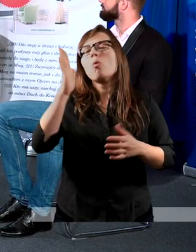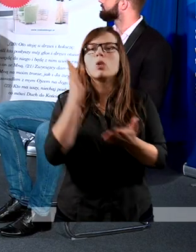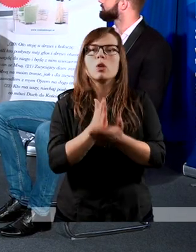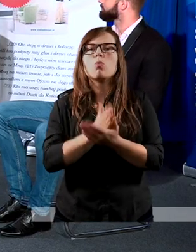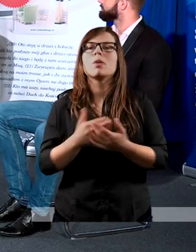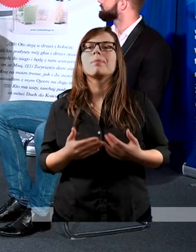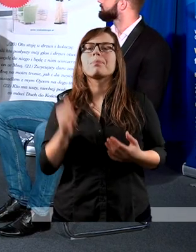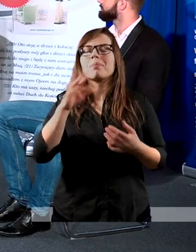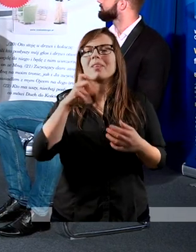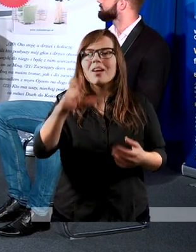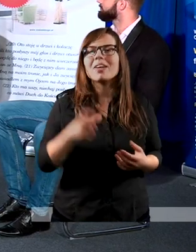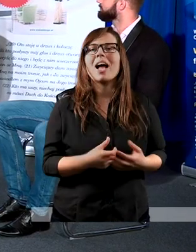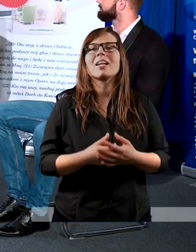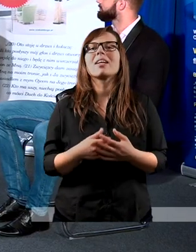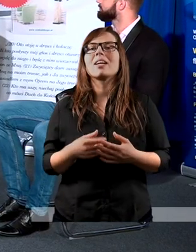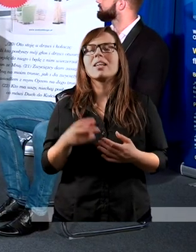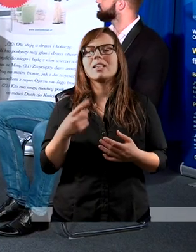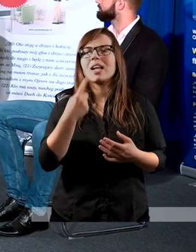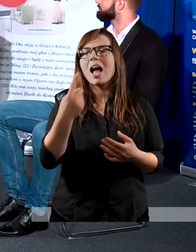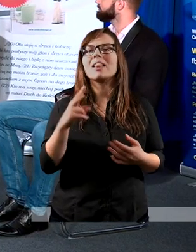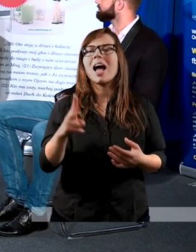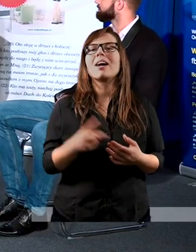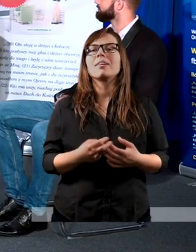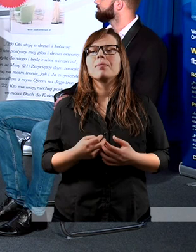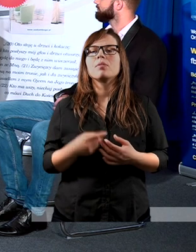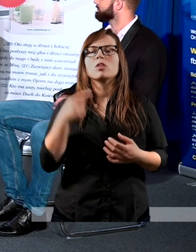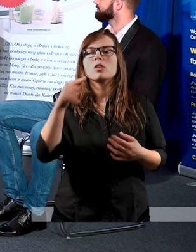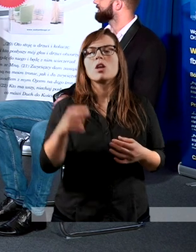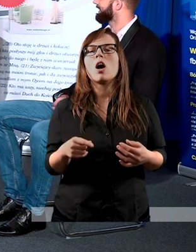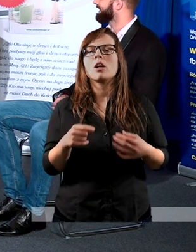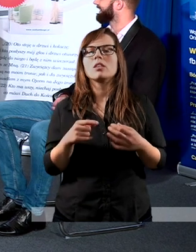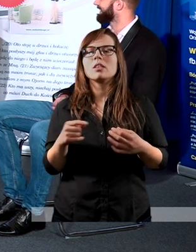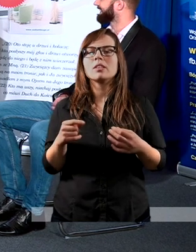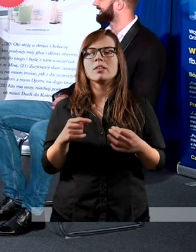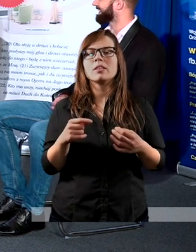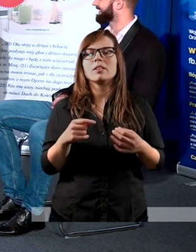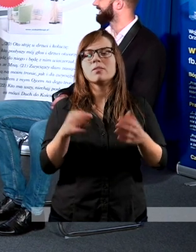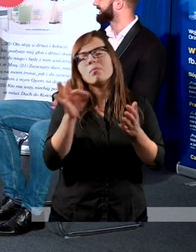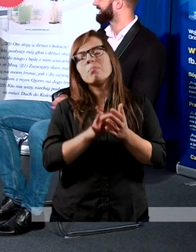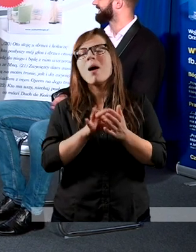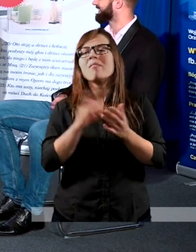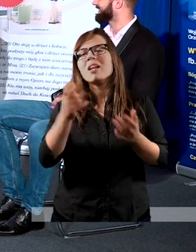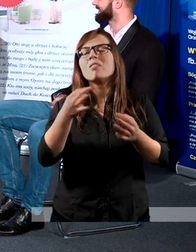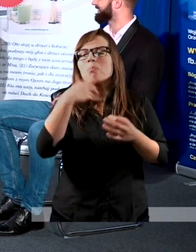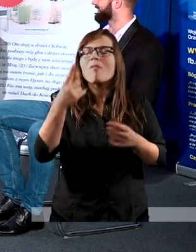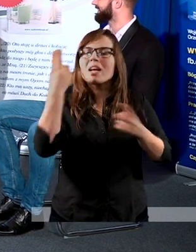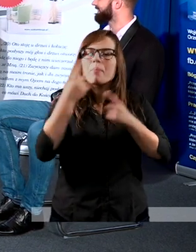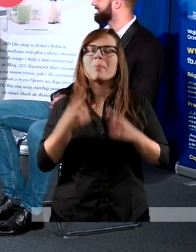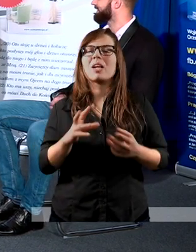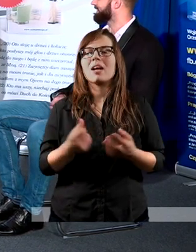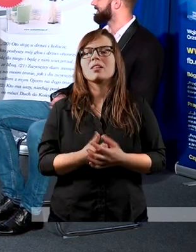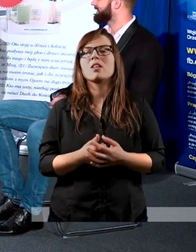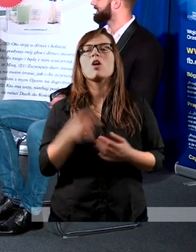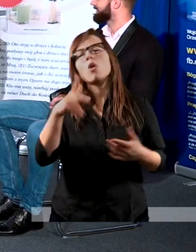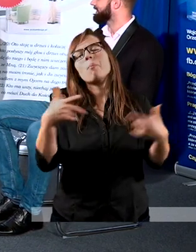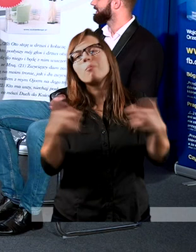już. Więc, a no. jednak był... No, wrócił się dopiero przed całą śmiercią. Ale chodził no. z Bogiem. I to